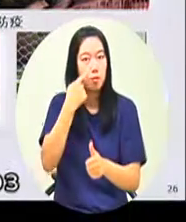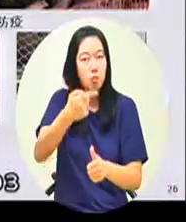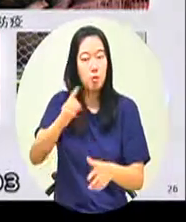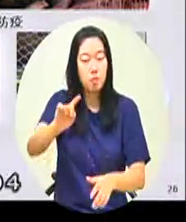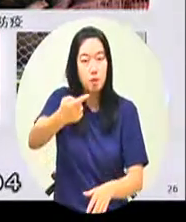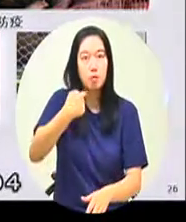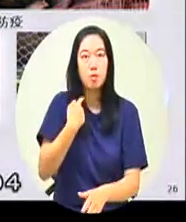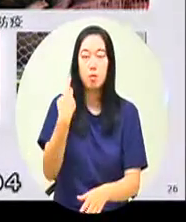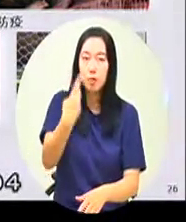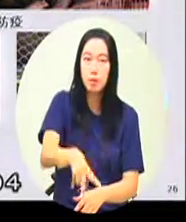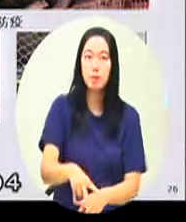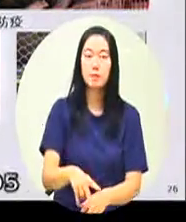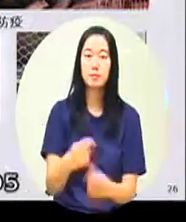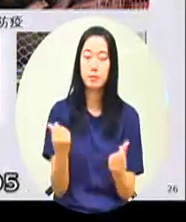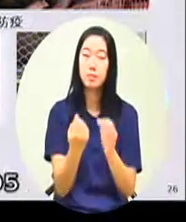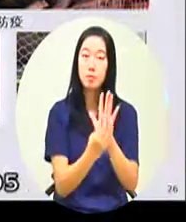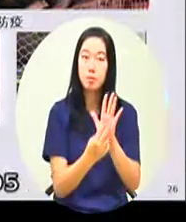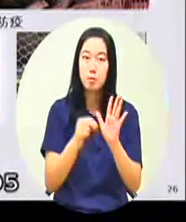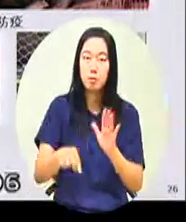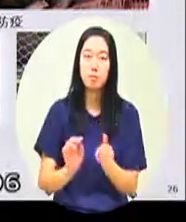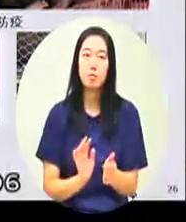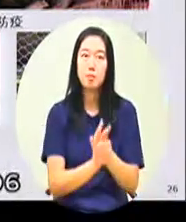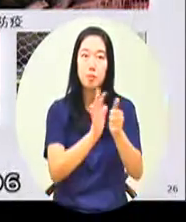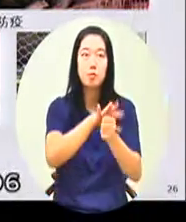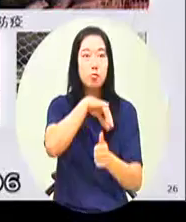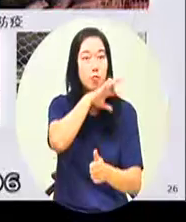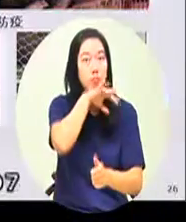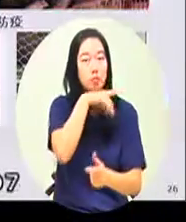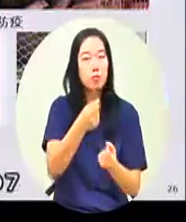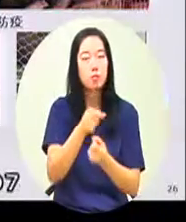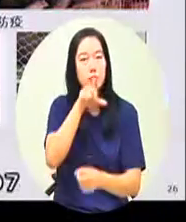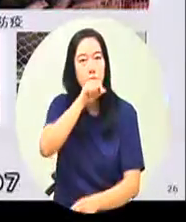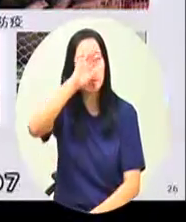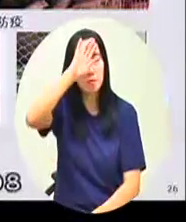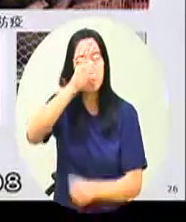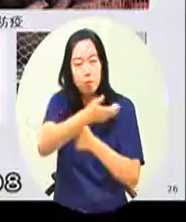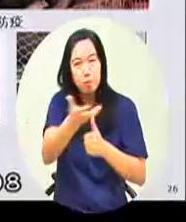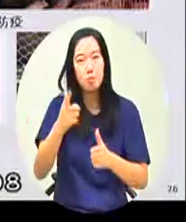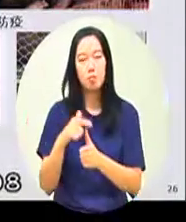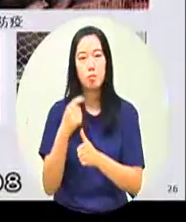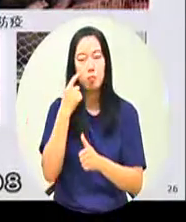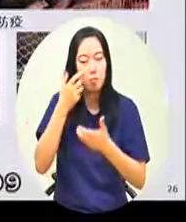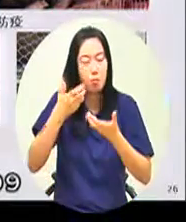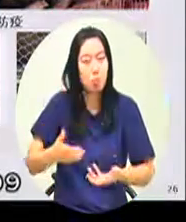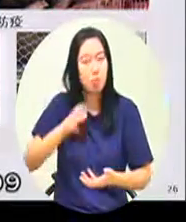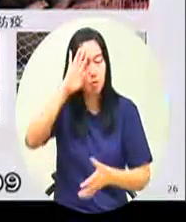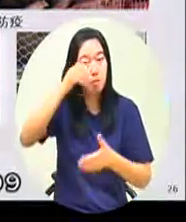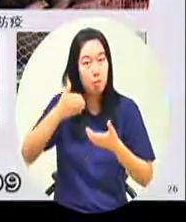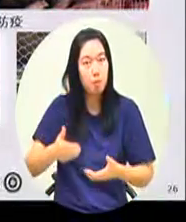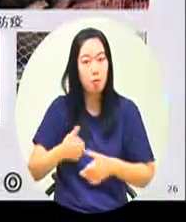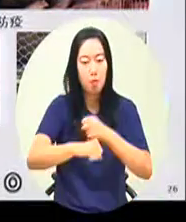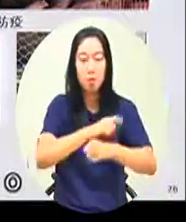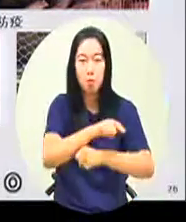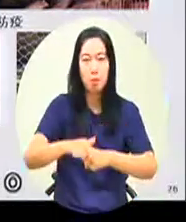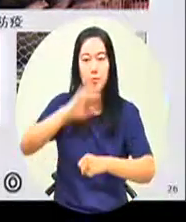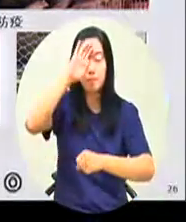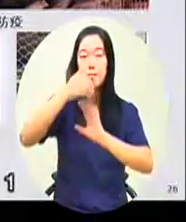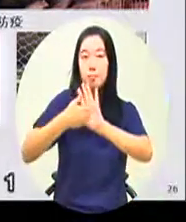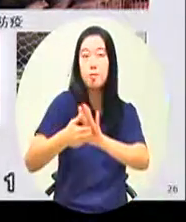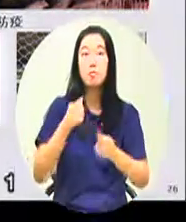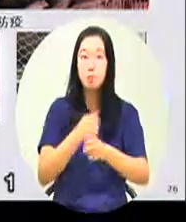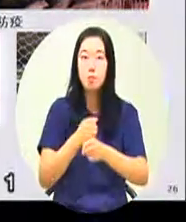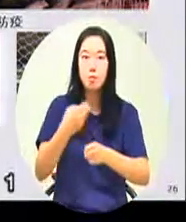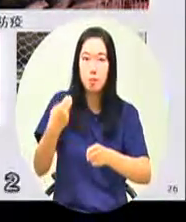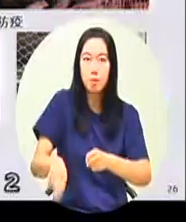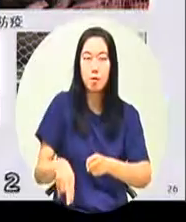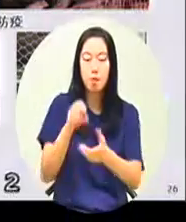强的工作，诸如推动猪瘟、禽流感、布氏杆菌等重大动物疾病的防疫工作，以及采